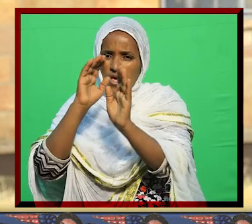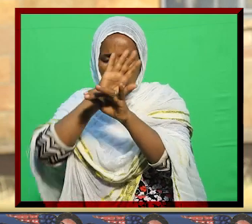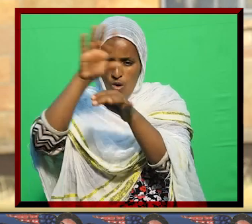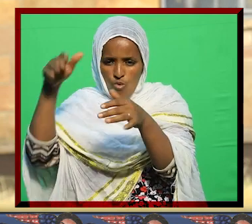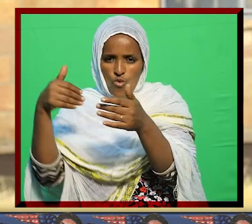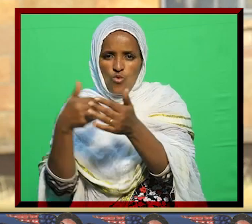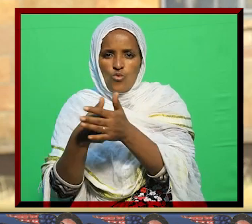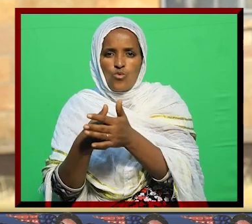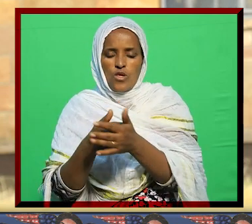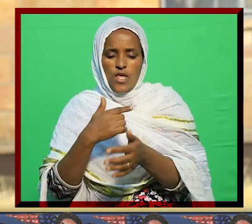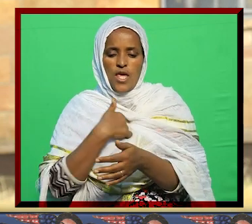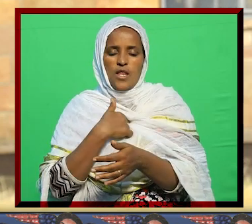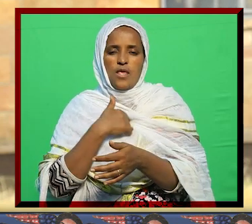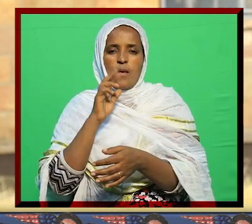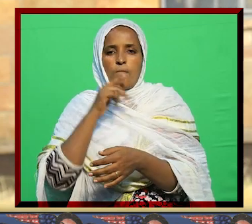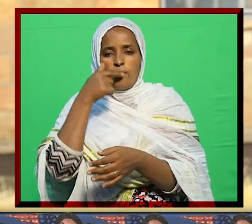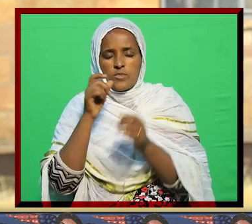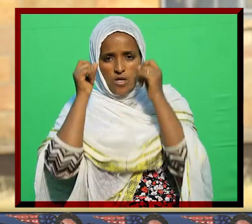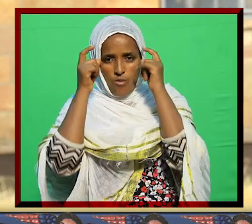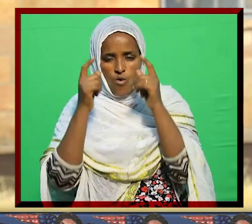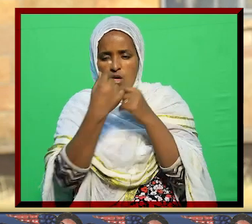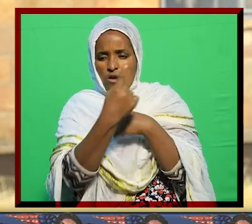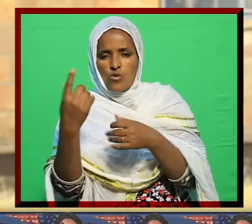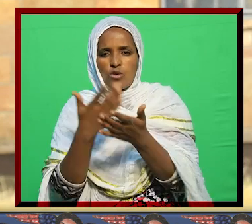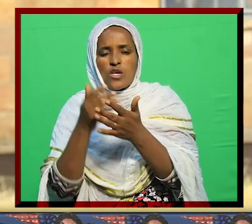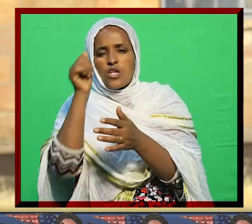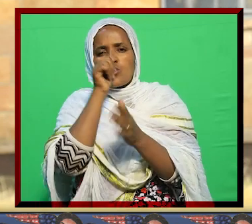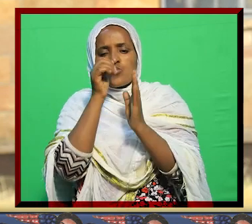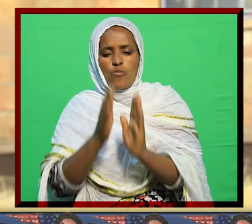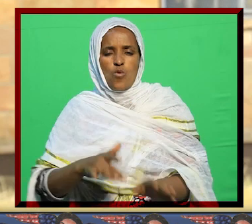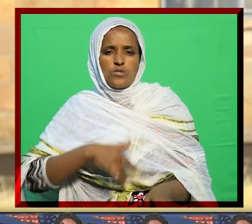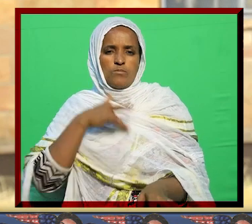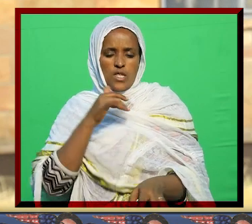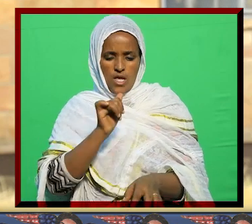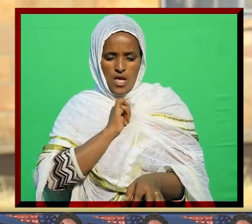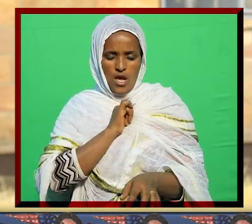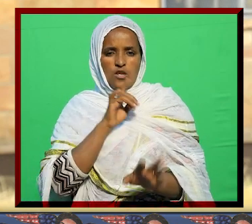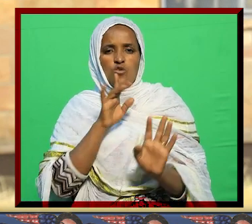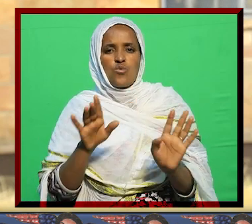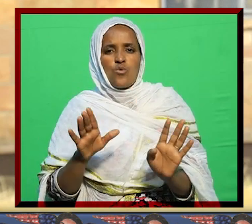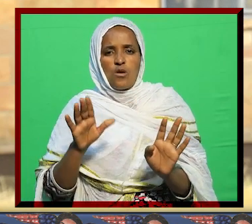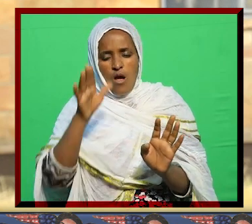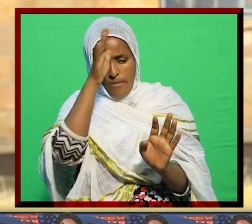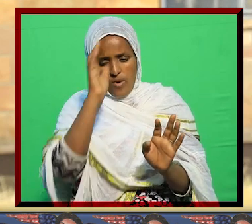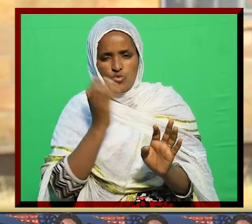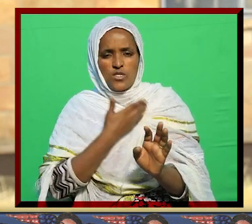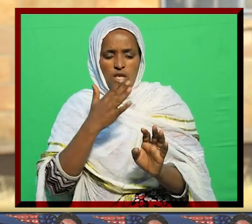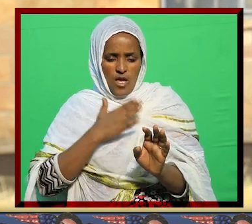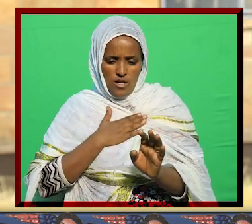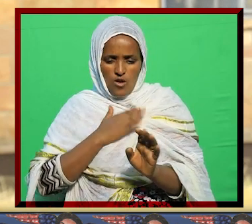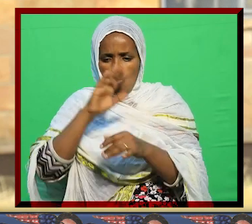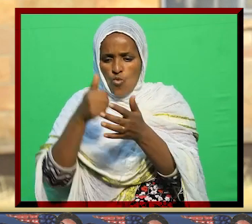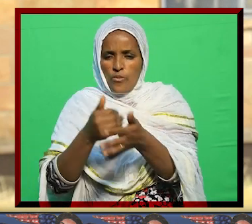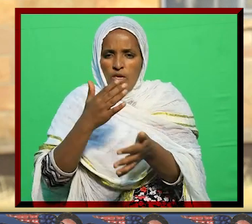የራሷ የኔ ባይነት ሲገባው ነው በቃ መጀመሪያው። እያንዳንዱ ነገር ኢትዮጵያዊነት ስሜት የኔ ባይነት። አባቶቻችን የኔ ይሉ ነበረ።